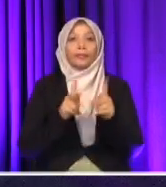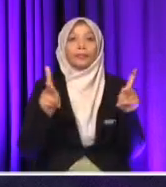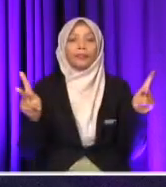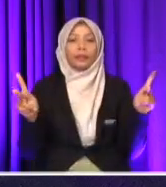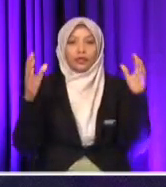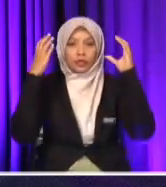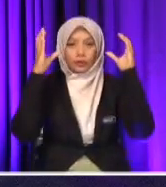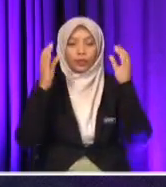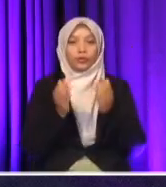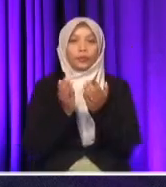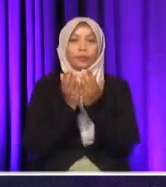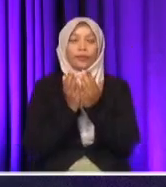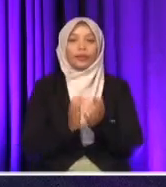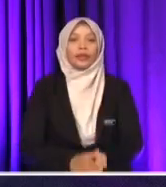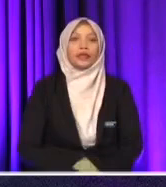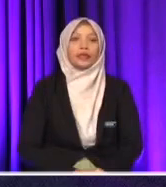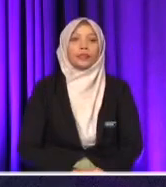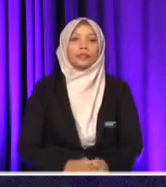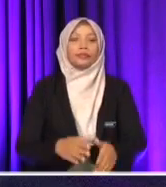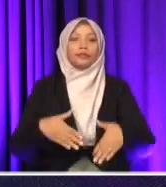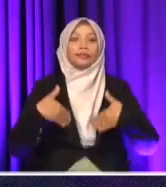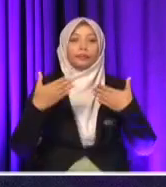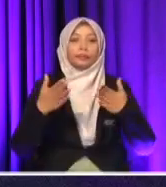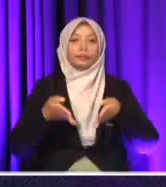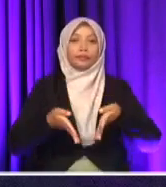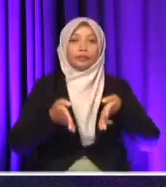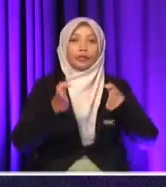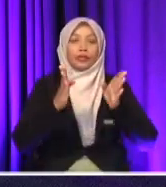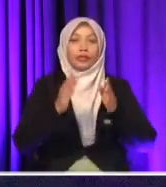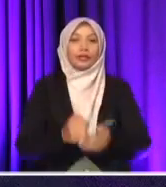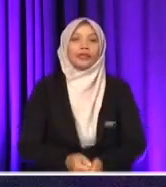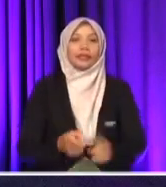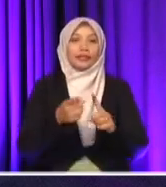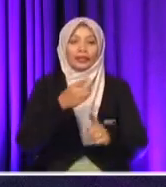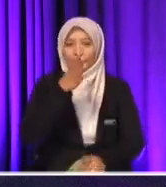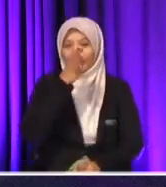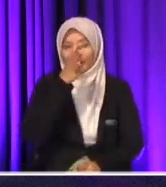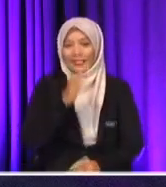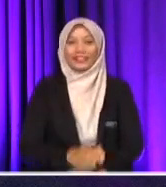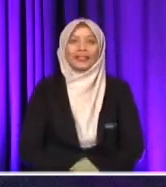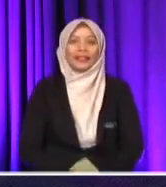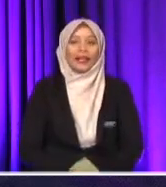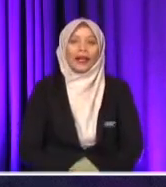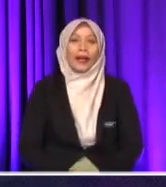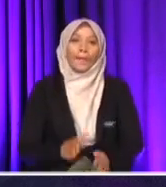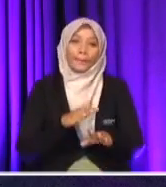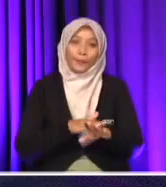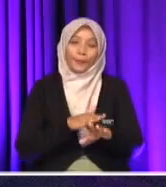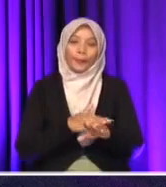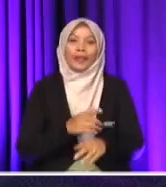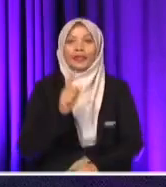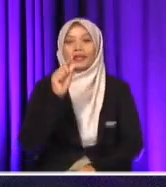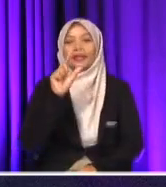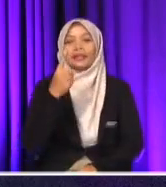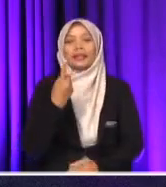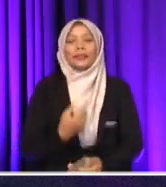Alhamdulillah. Alhamdulillah Cikgu. Macam mana perjalanan daripada Melaka ke sini okey Cikgu? Alhamdulillah. Sesak sikit tu biasalah. Biasa Cikgu. Teknologi kena ada. Ya. Baiklah,